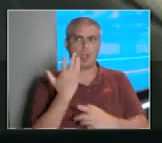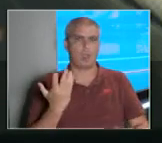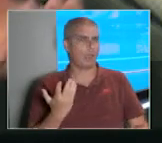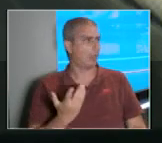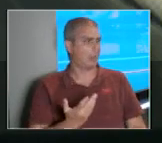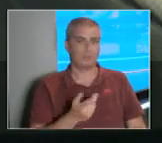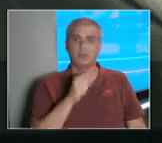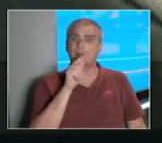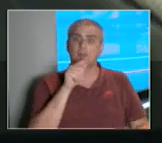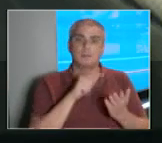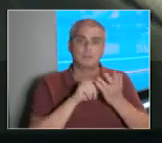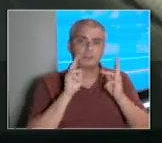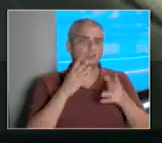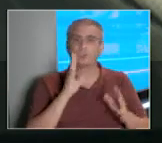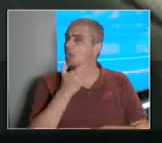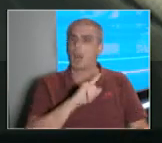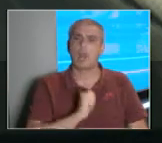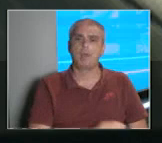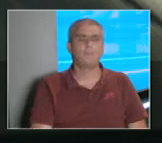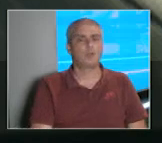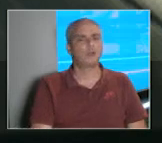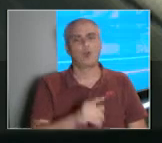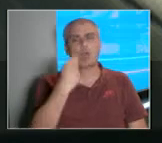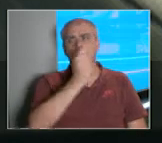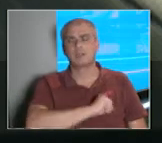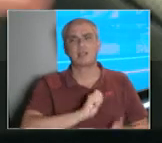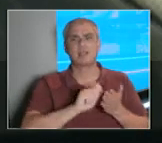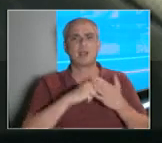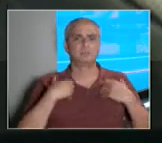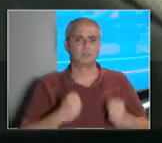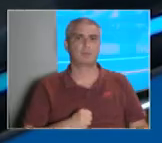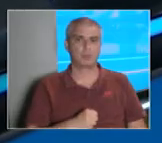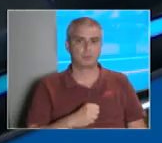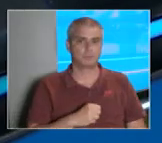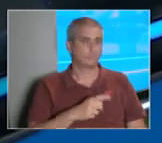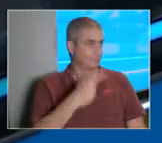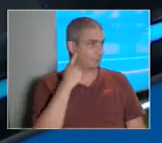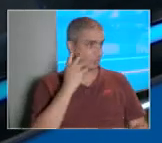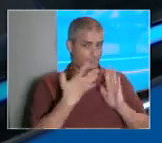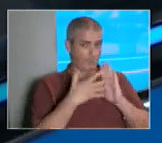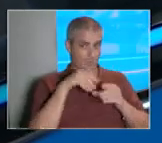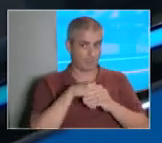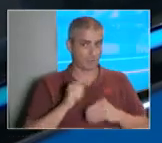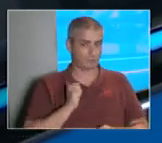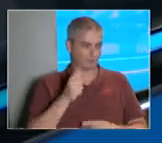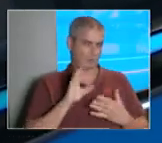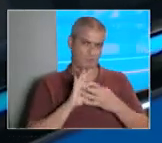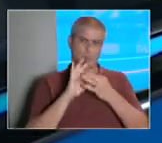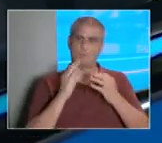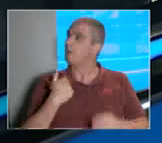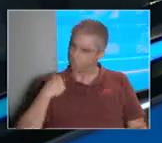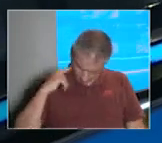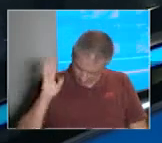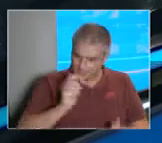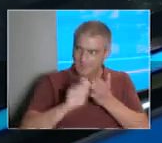רק מילה אחת. לכן, יש פה, למה הוא לא נתן את זה למשרד הביטחון? אתה שומע את הביקורת הזאת גם מתוך הצבא, הרי אתה מחובר היום. אני שומע